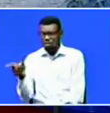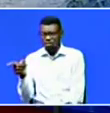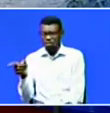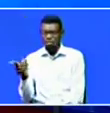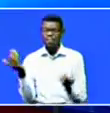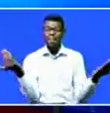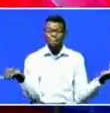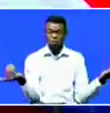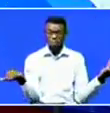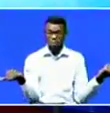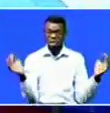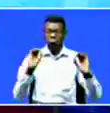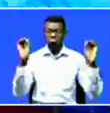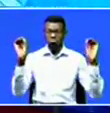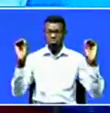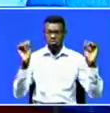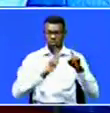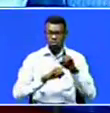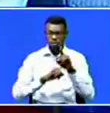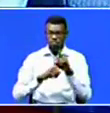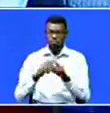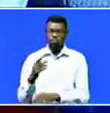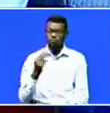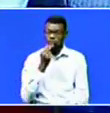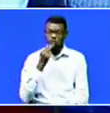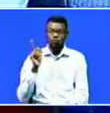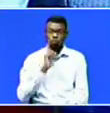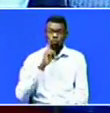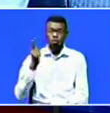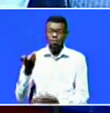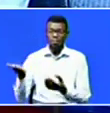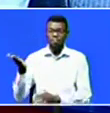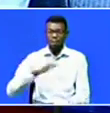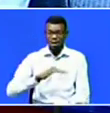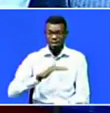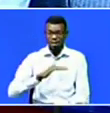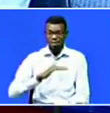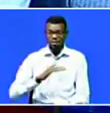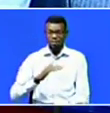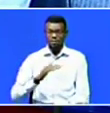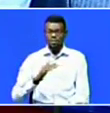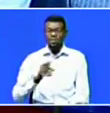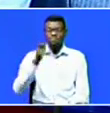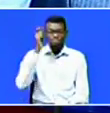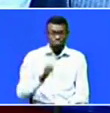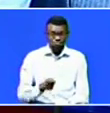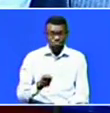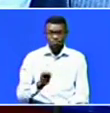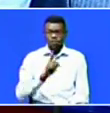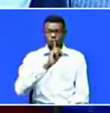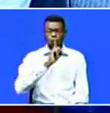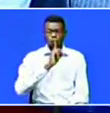kwa wakili wa kizushi Miguna Miguna katika ujio wake siku ya Jumanne ya tarehe 7, yani hapo kesho. Akitoa maamuzi hayo, Jaji Weldon Korir